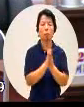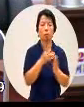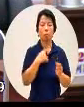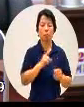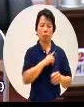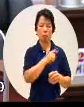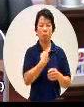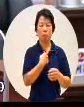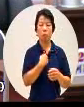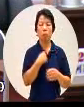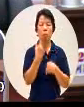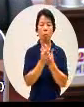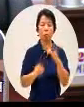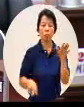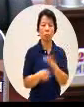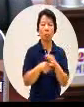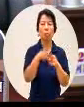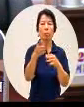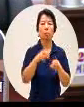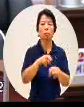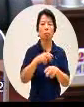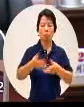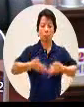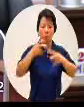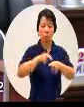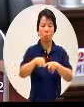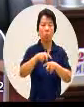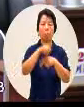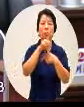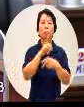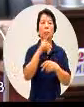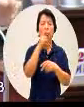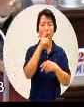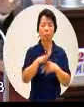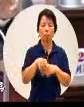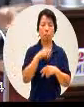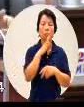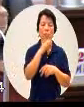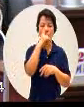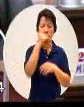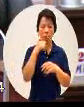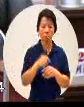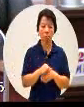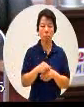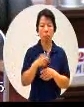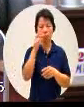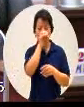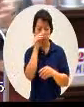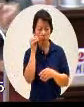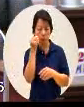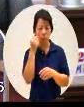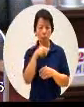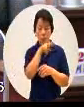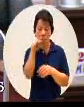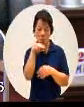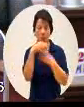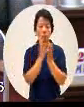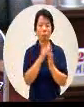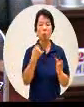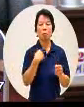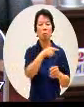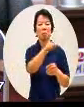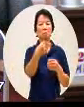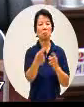跟市長說抱歉我不是條綱的這真的是我的觀察那有沒有人接受我的主張去做改變呢?